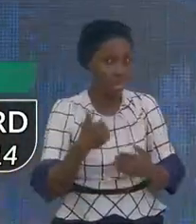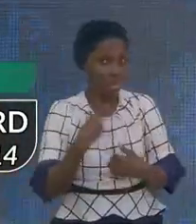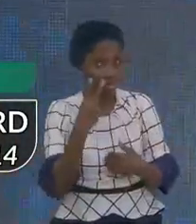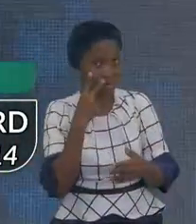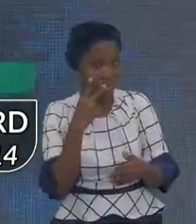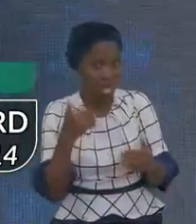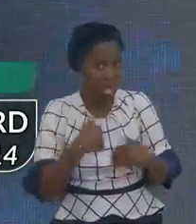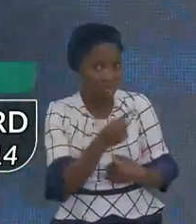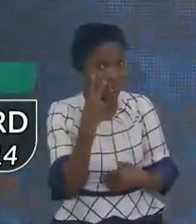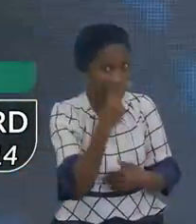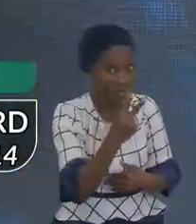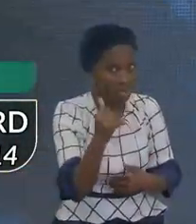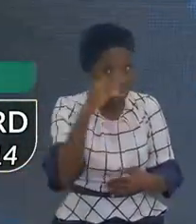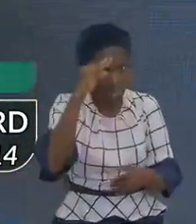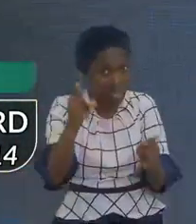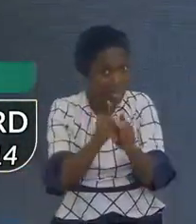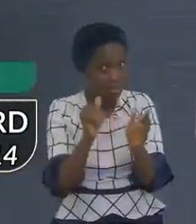ouvrage,